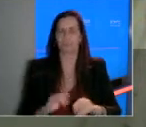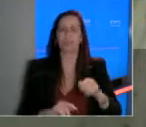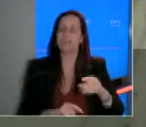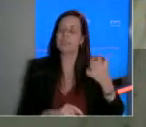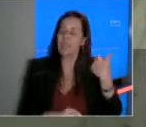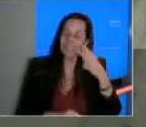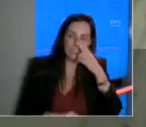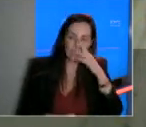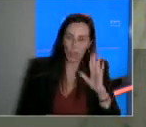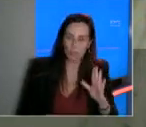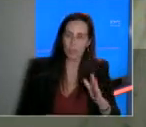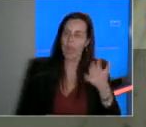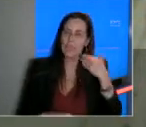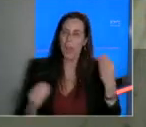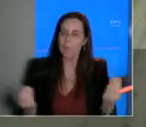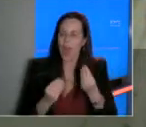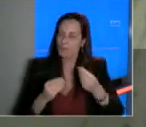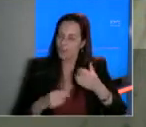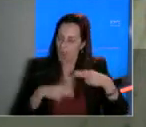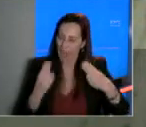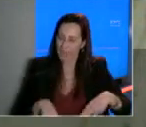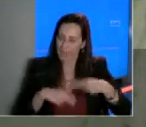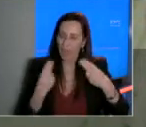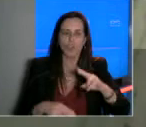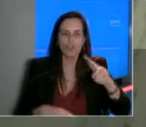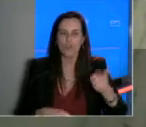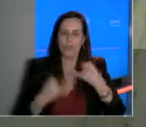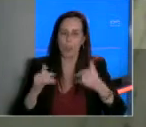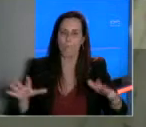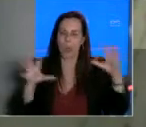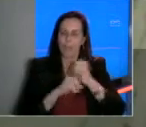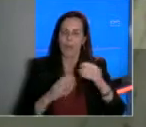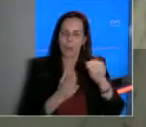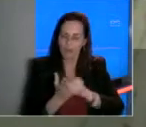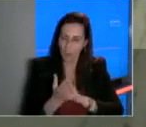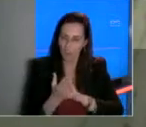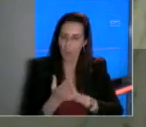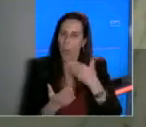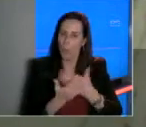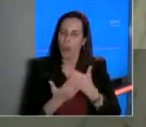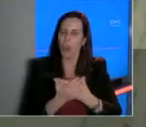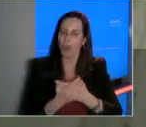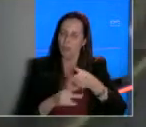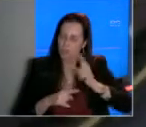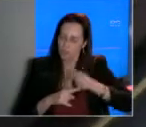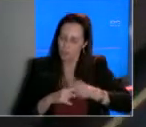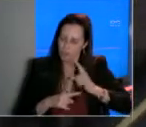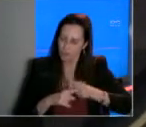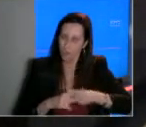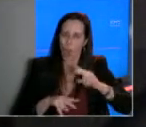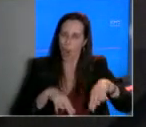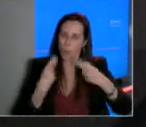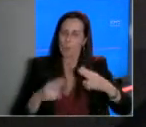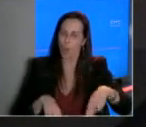זה היה ניסיון, היה משהו עקבי. שוב פעם הלילה המשותפת מוכיחה שהעקביות שלה,